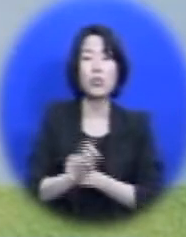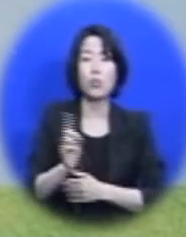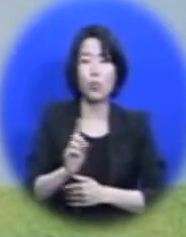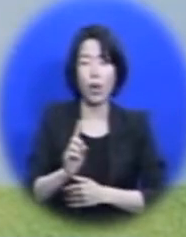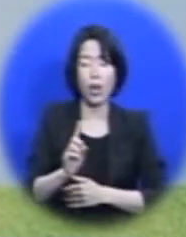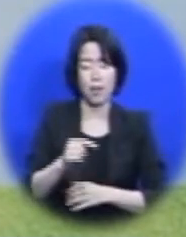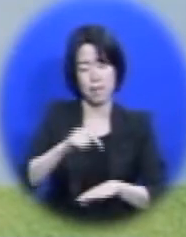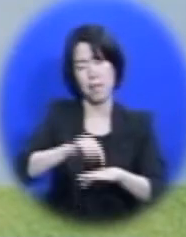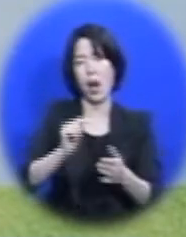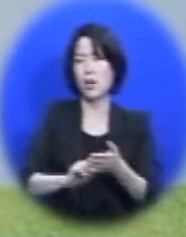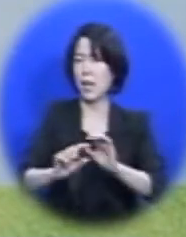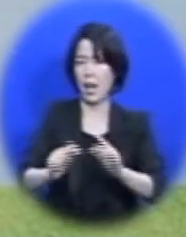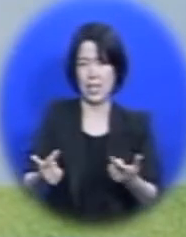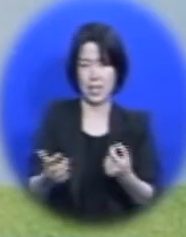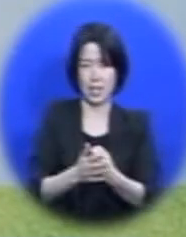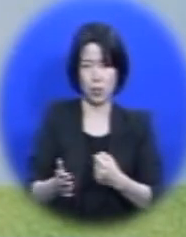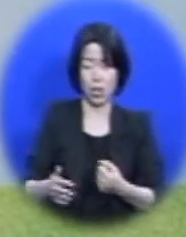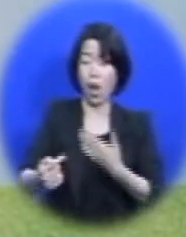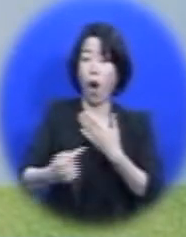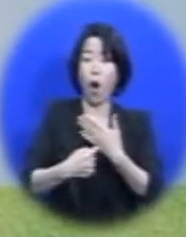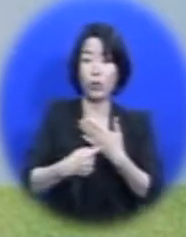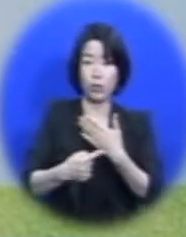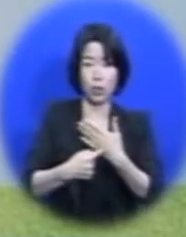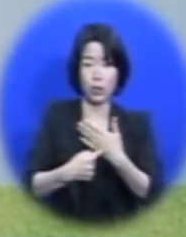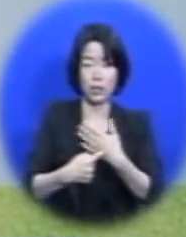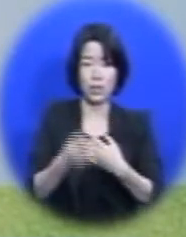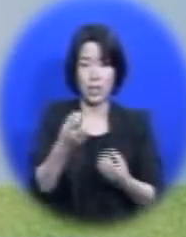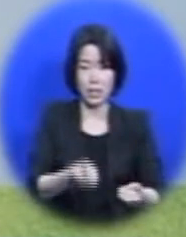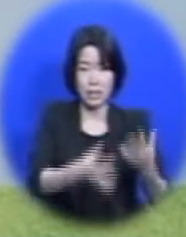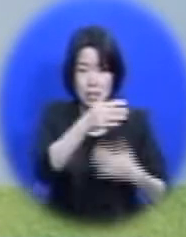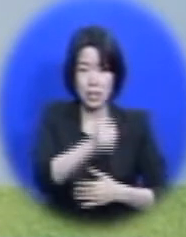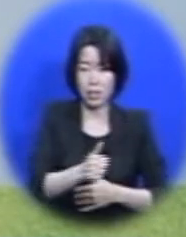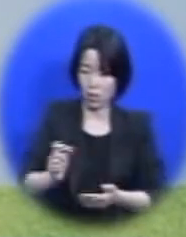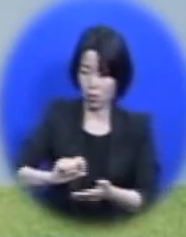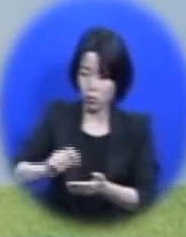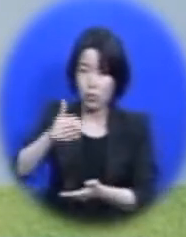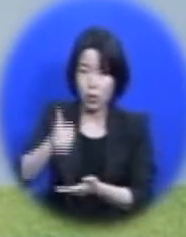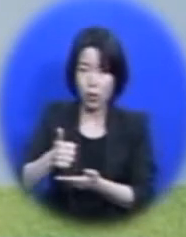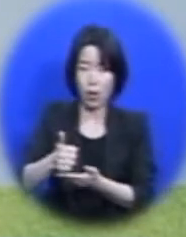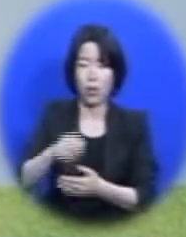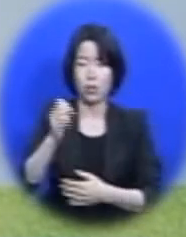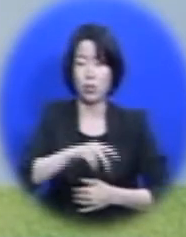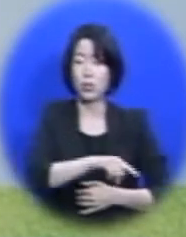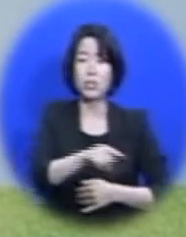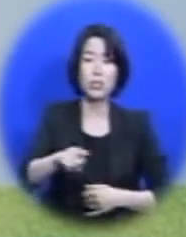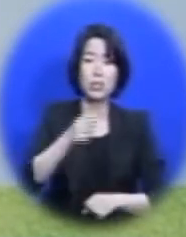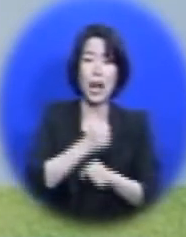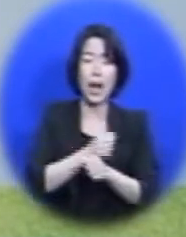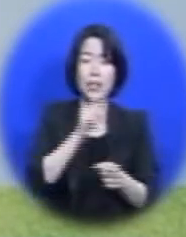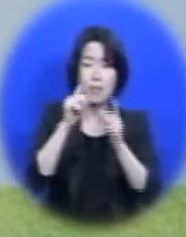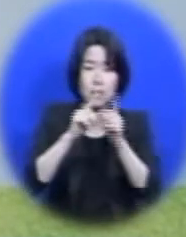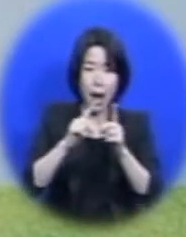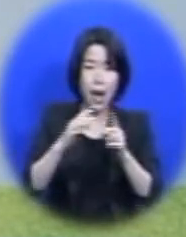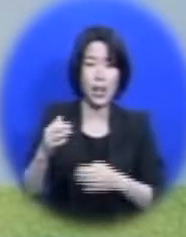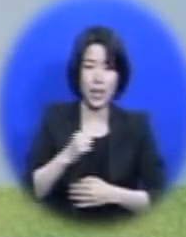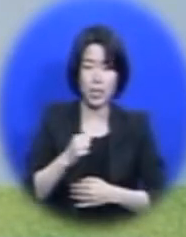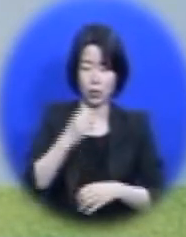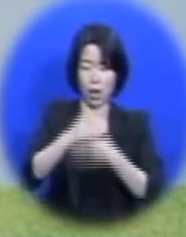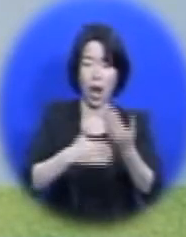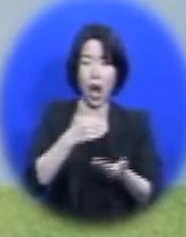아니니까, 마음. 겉으로는 제사장이고 서기관이고 그리고 그들이 하는 말로는 하나님의